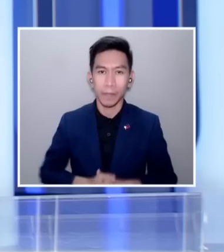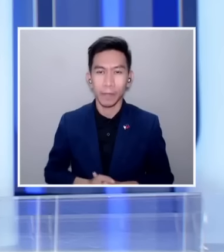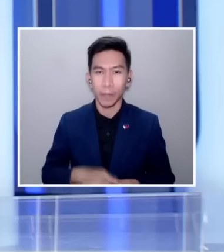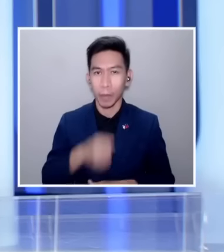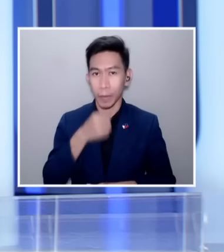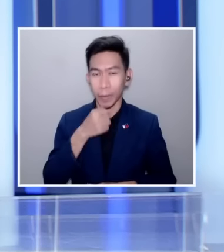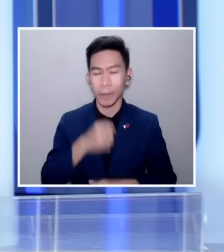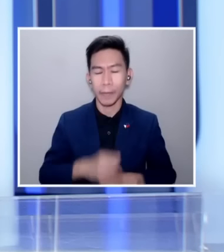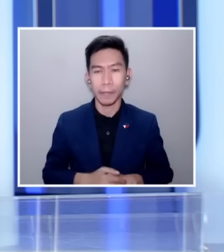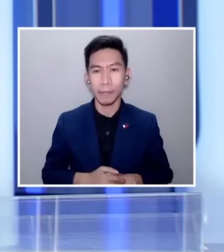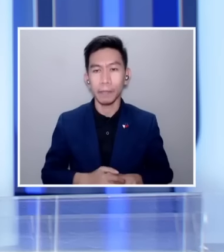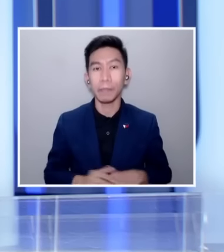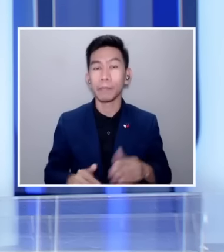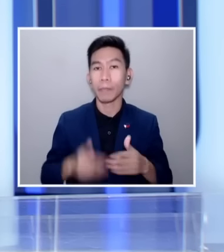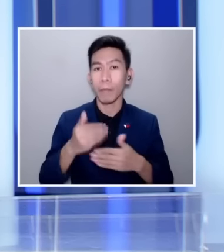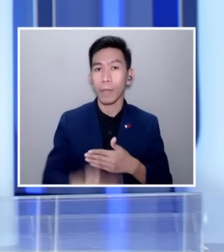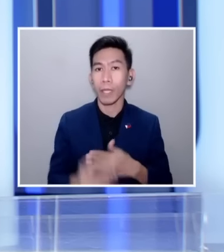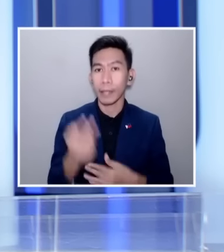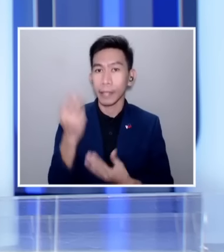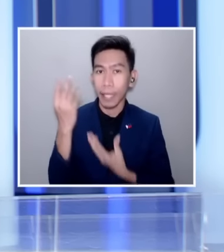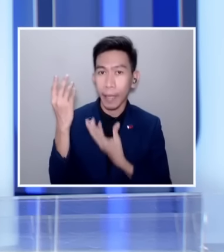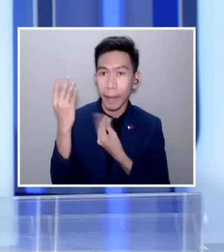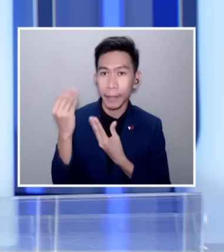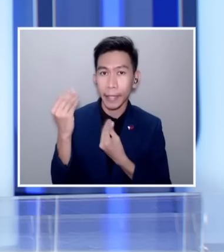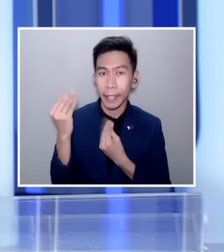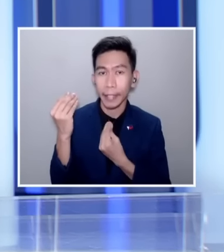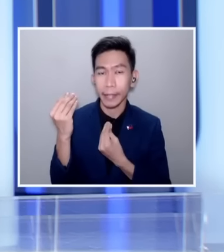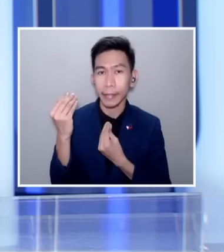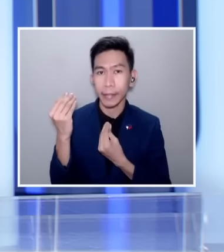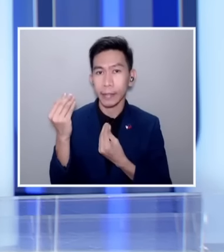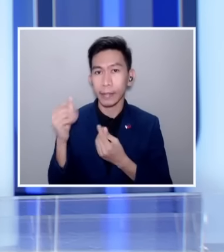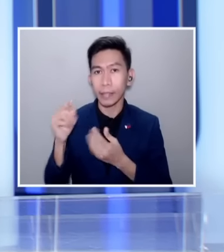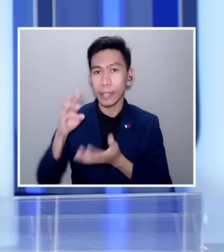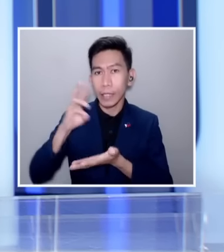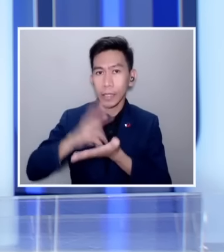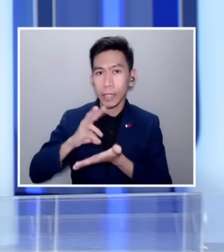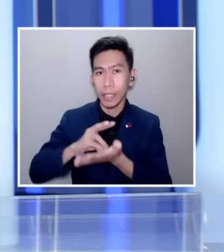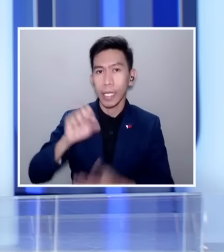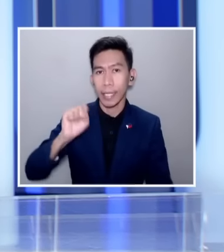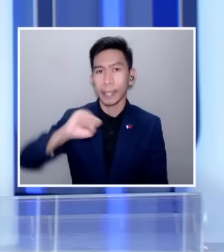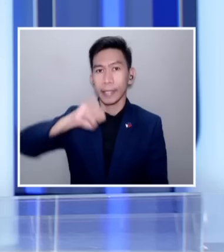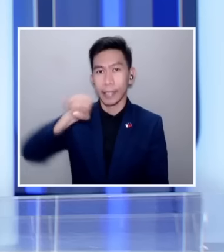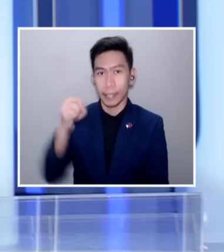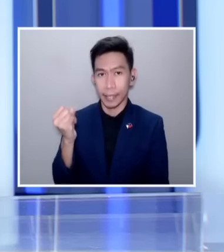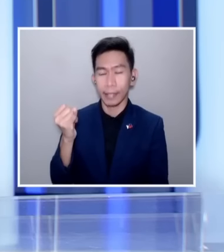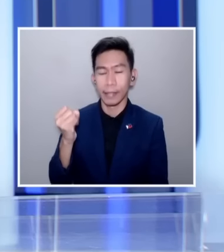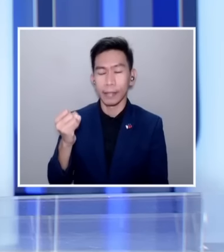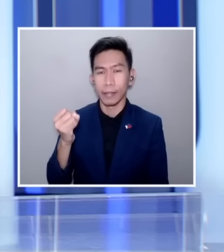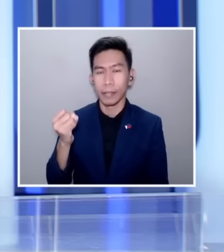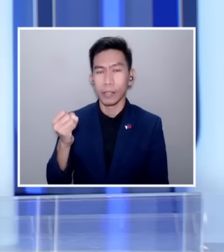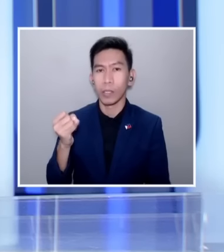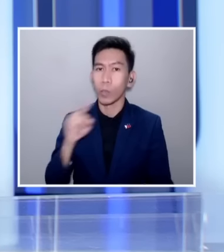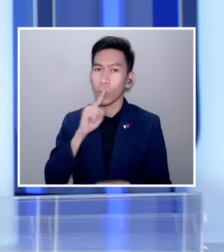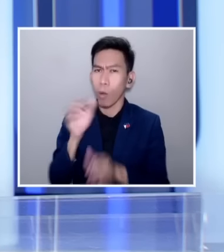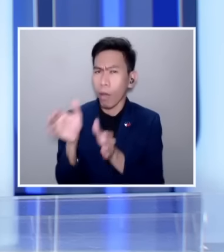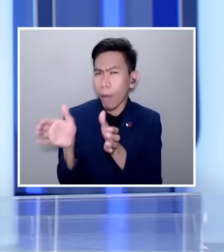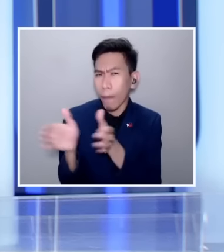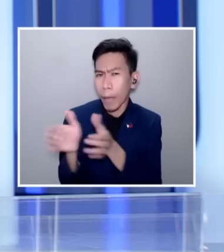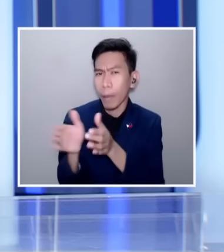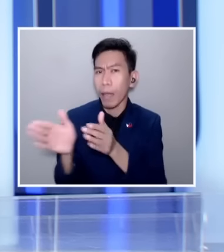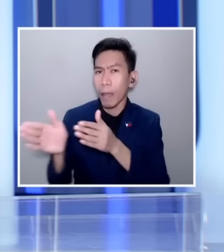Samantala, silipin naman natin ang naging lagay ng botohan sa lungsod ng San Juan. Hindi man kasing laki ng ibang polling center ang